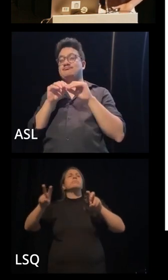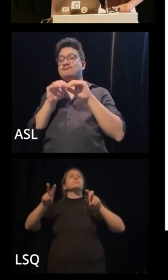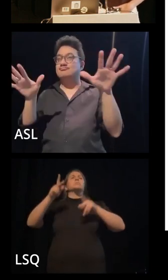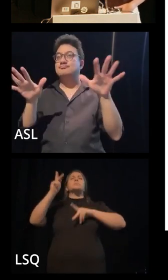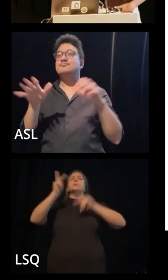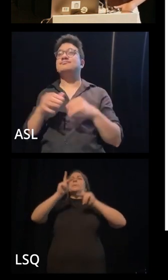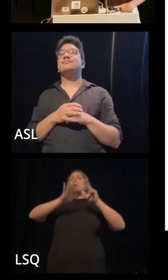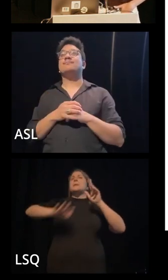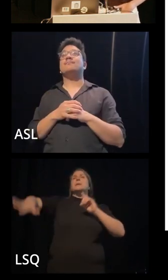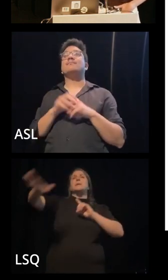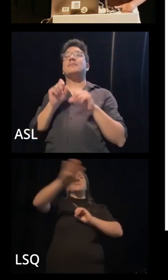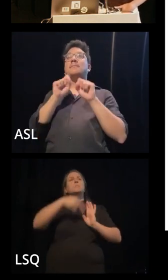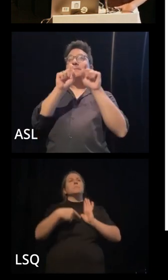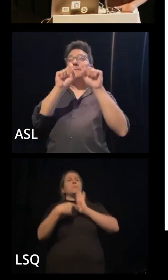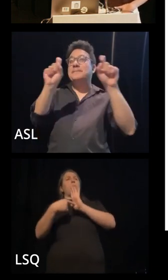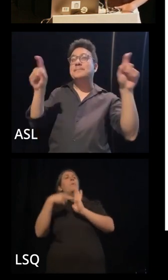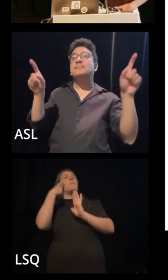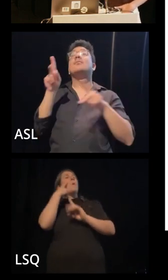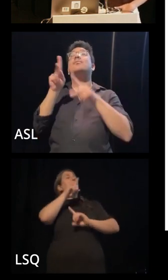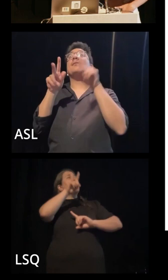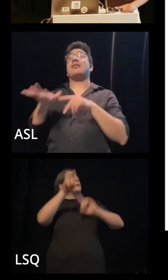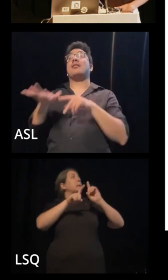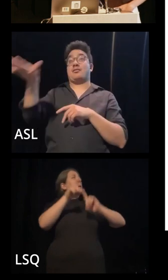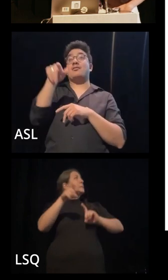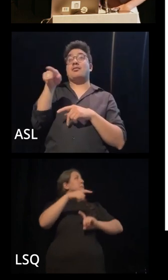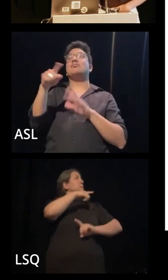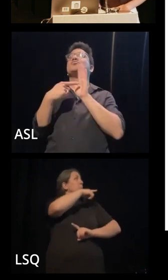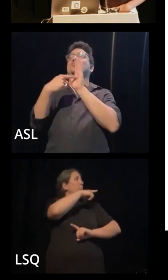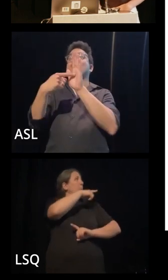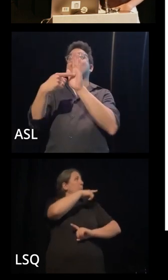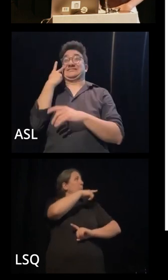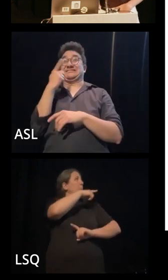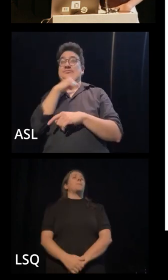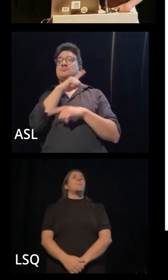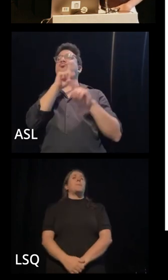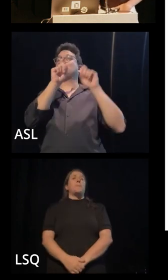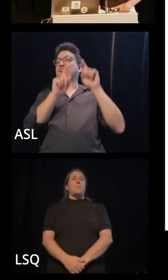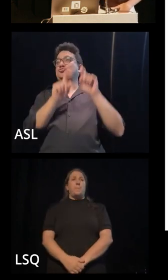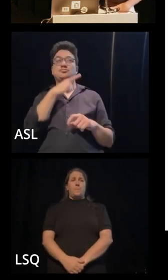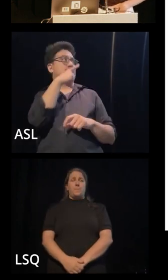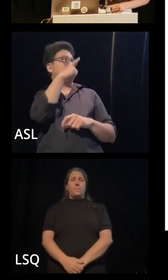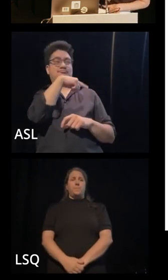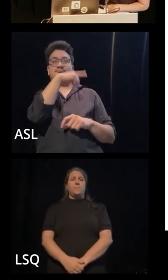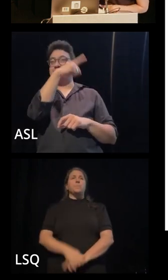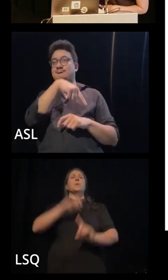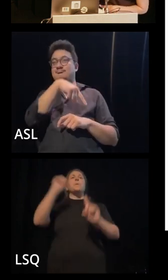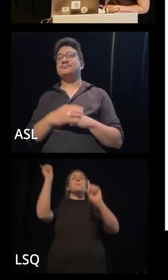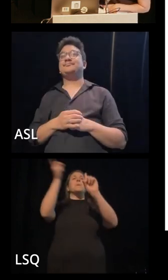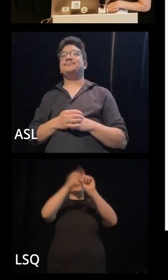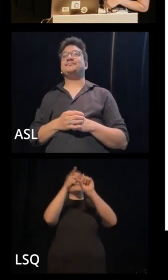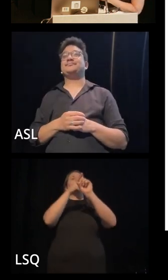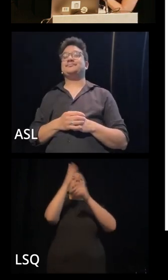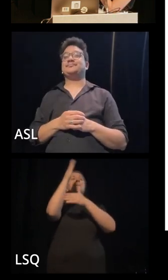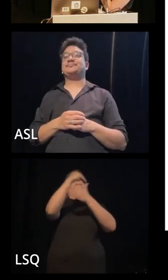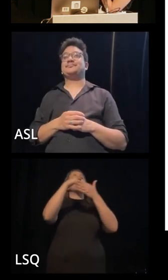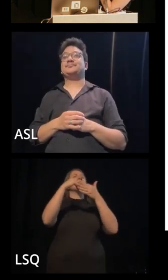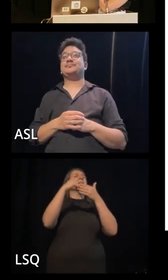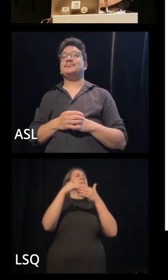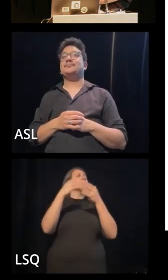pouvons voir ici certaines des questions que nous avons posées. Une première partie. À